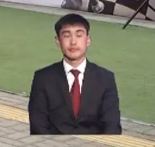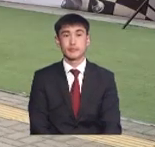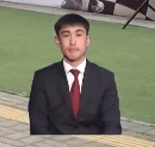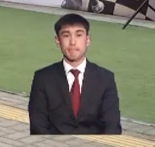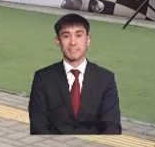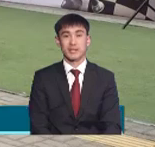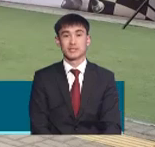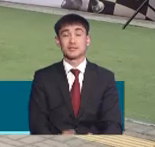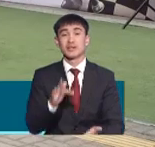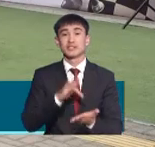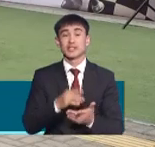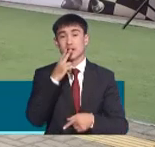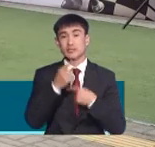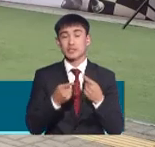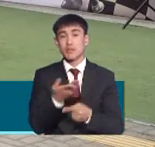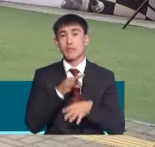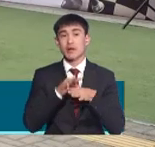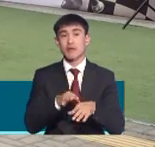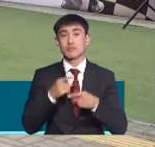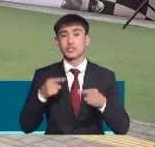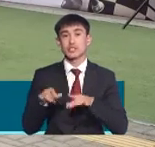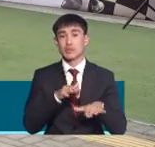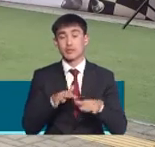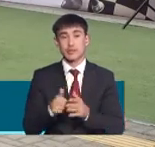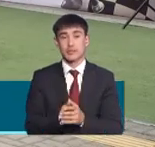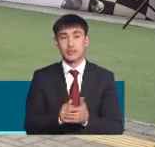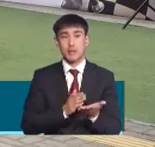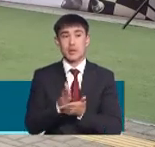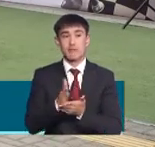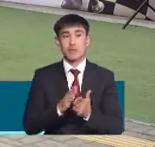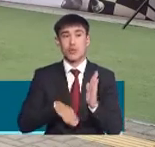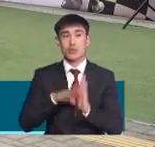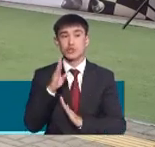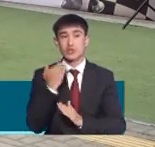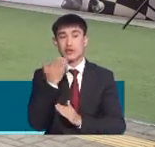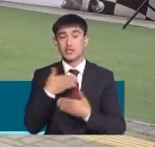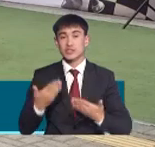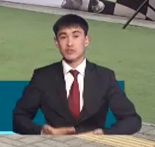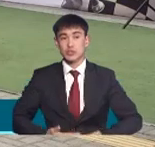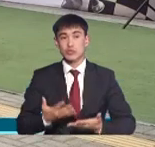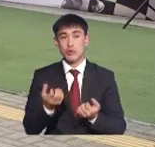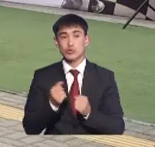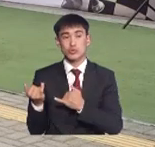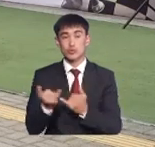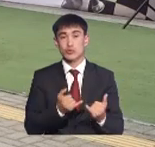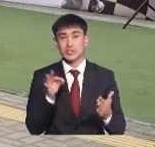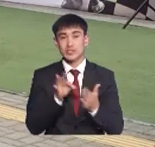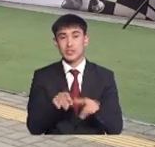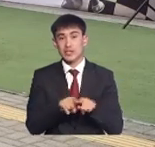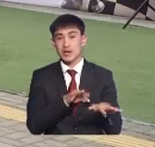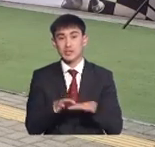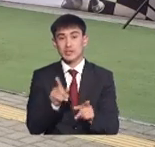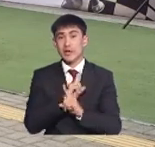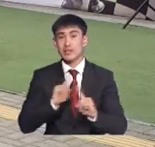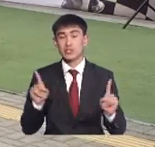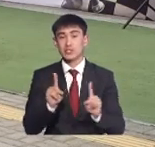услуг в центре адаптации мы проводим различные мероприятия направленные на Улучшение качества жизни получателей услуг цель таких акций